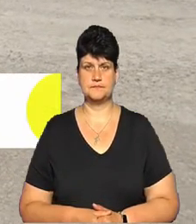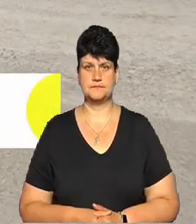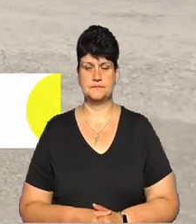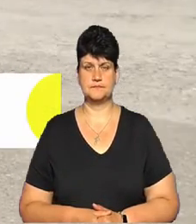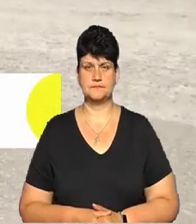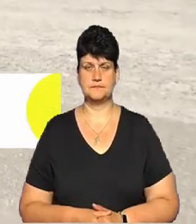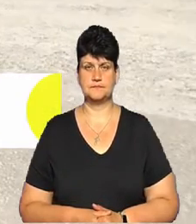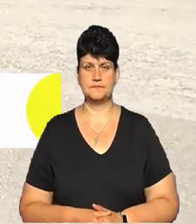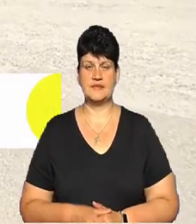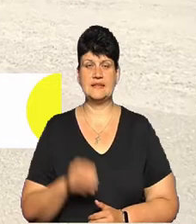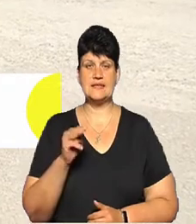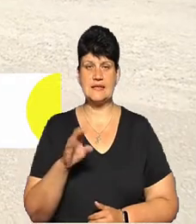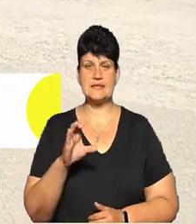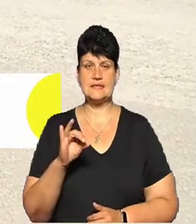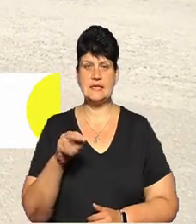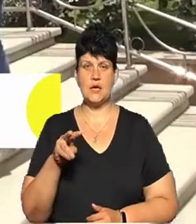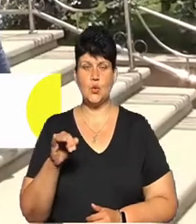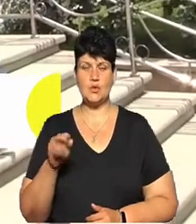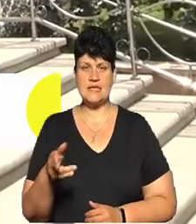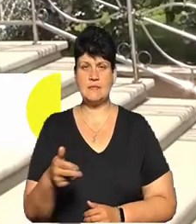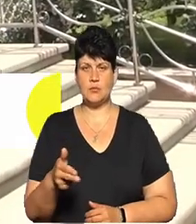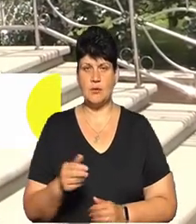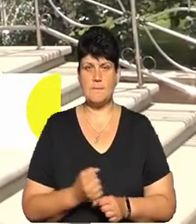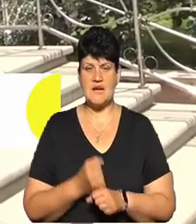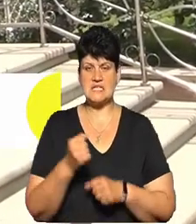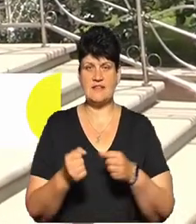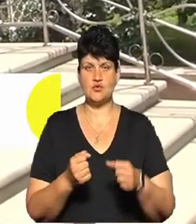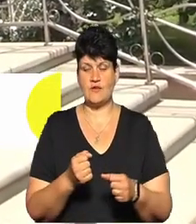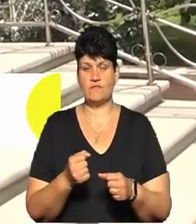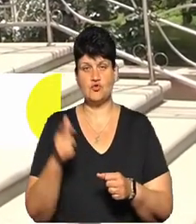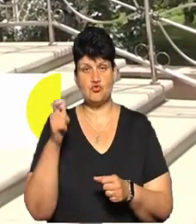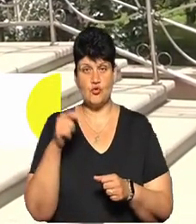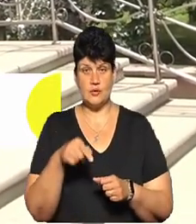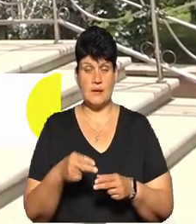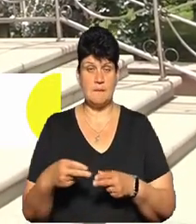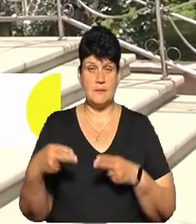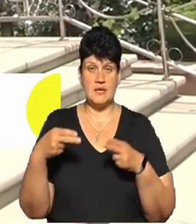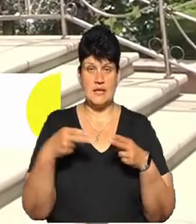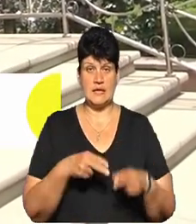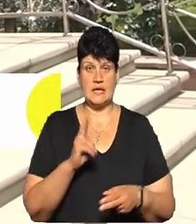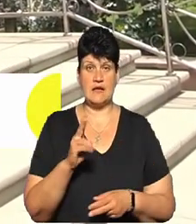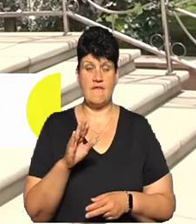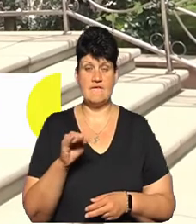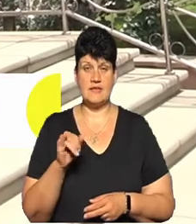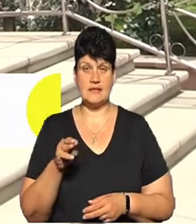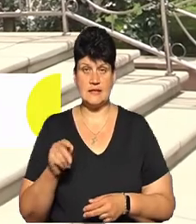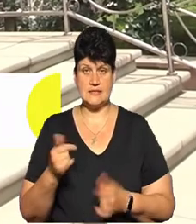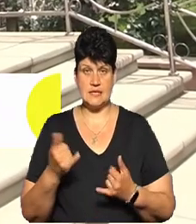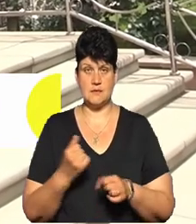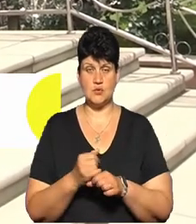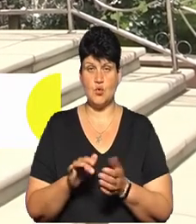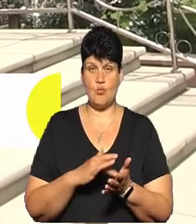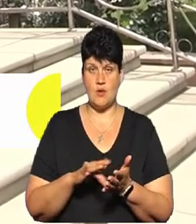Тетяна Селютіна з Маріуполя працевлаштувалася в Чорткові. Сюди жінка переїхала в квітні. Зараз працює бухгалтеркою в